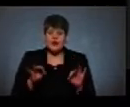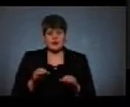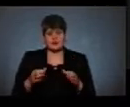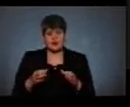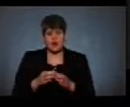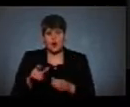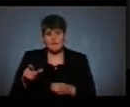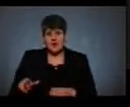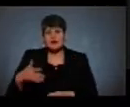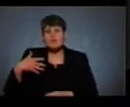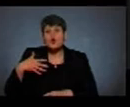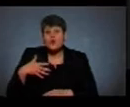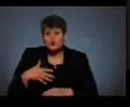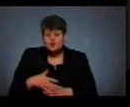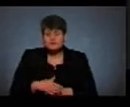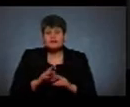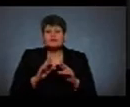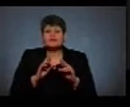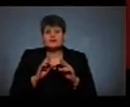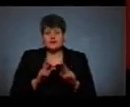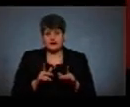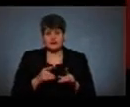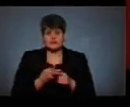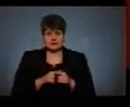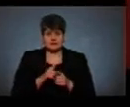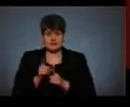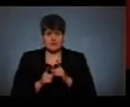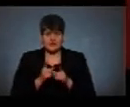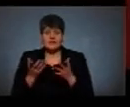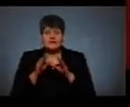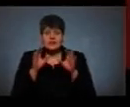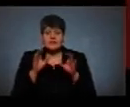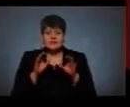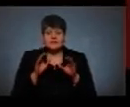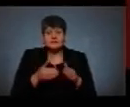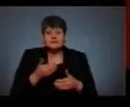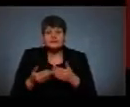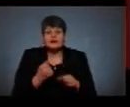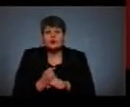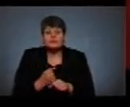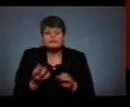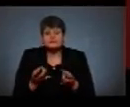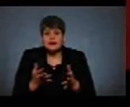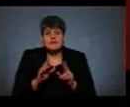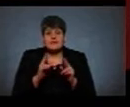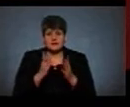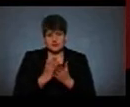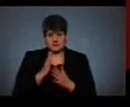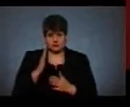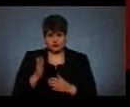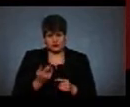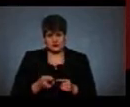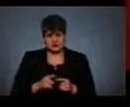більш чітко розуміти, який саме механізм зміни цього підпорядкування, які вони кроки повинні зробити і як повинні відбуватися самі